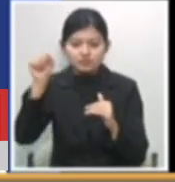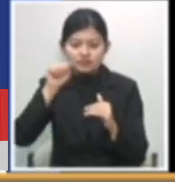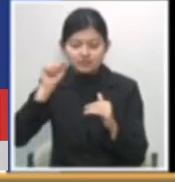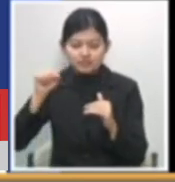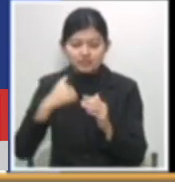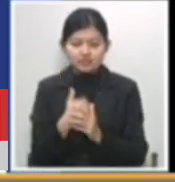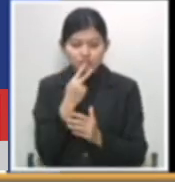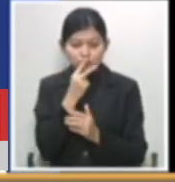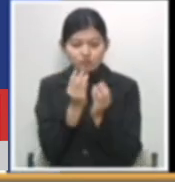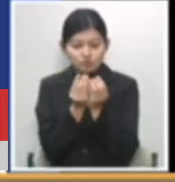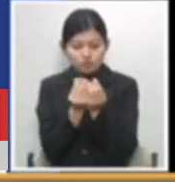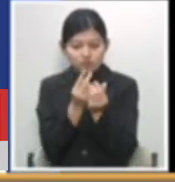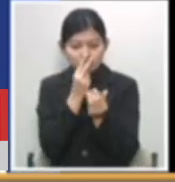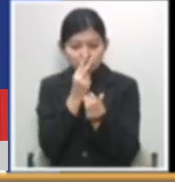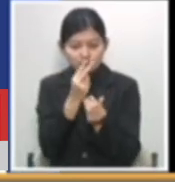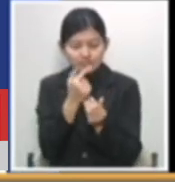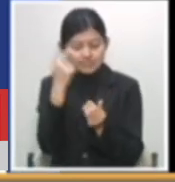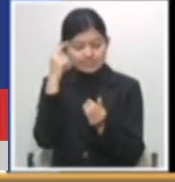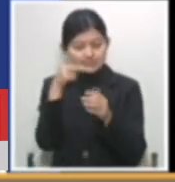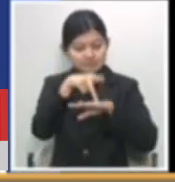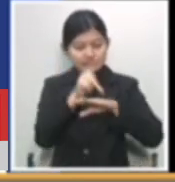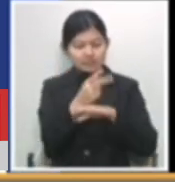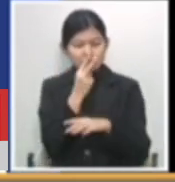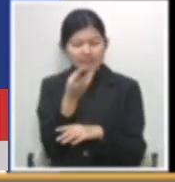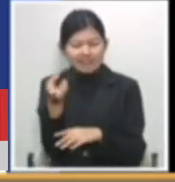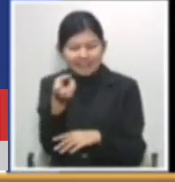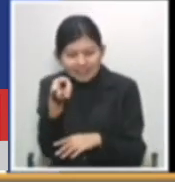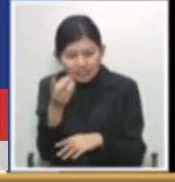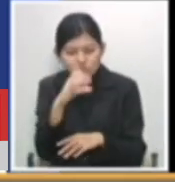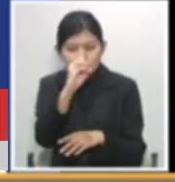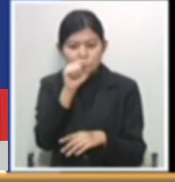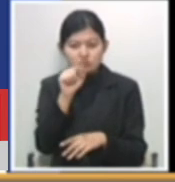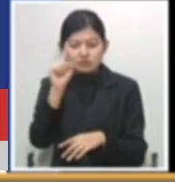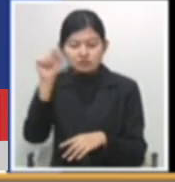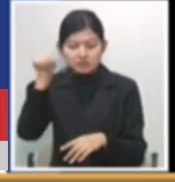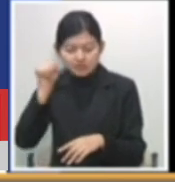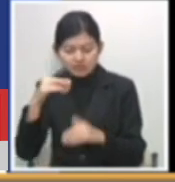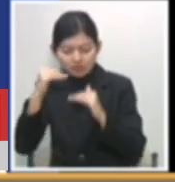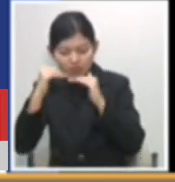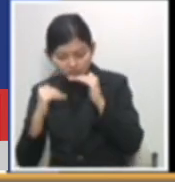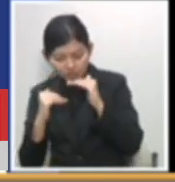แล้วท่านประธานอาจจะคิดว่าดูไม่มาก 0.1% ที่ลดลง